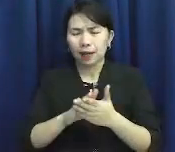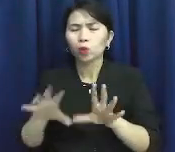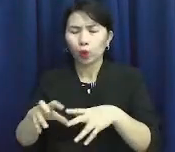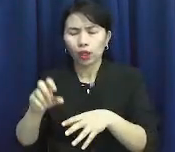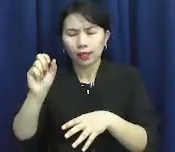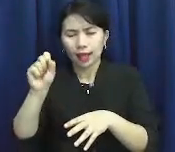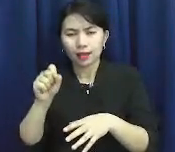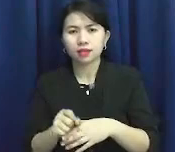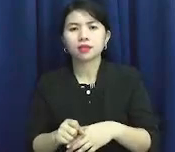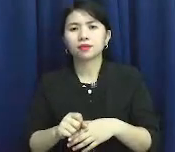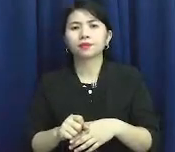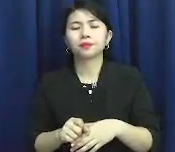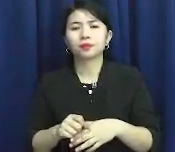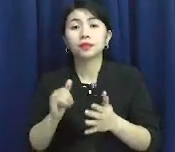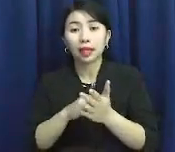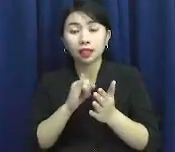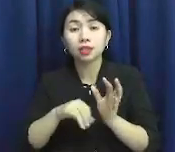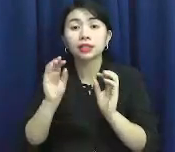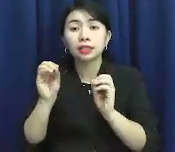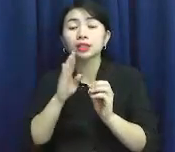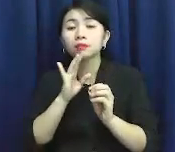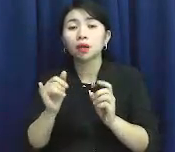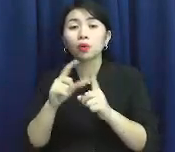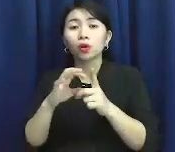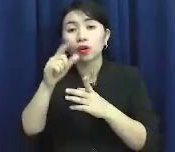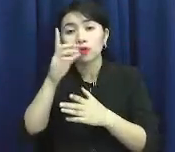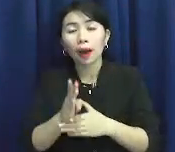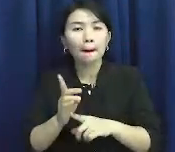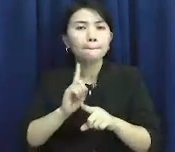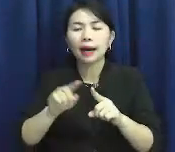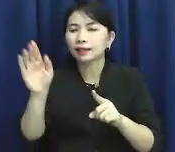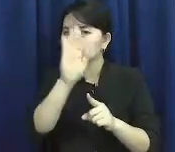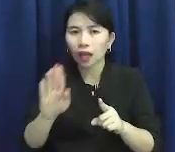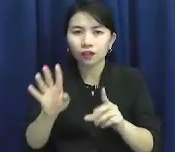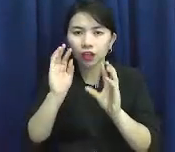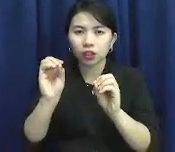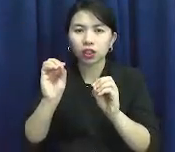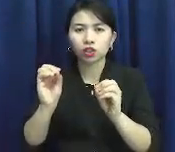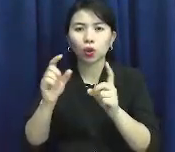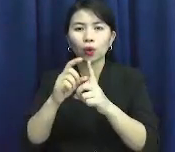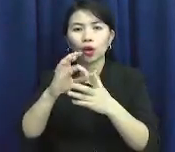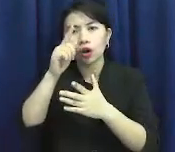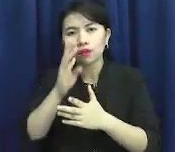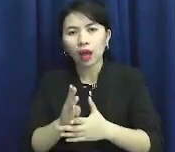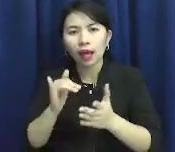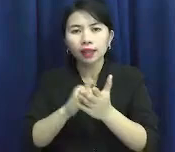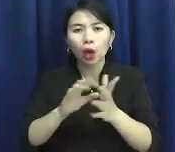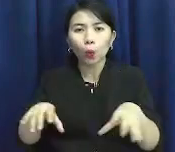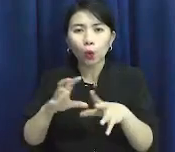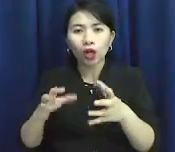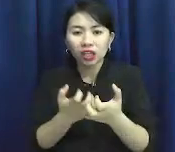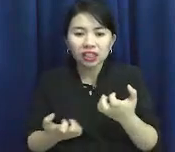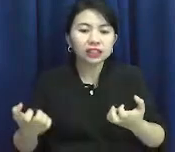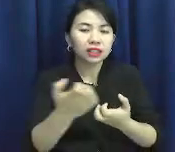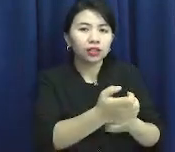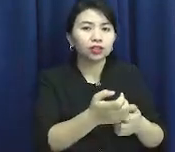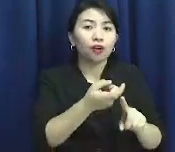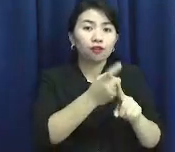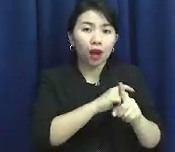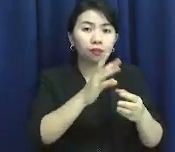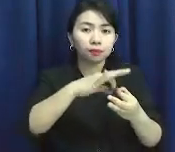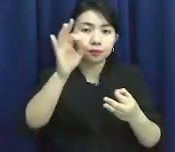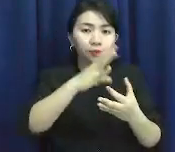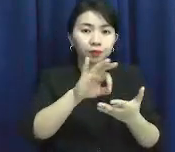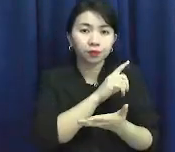masama magtrabaho. Tinuturo yan ang salita ng Diyos. Pero hindi tinuturo ng salita ng Diyos na yung trabaho mo, ipagpalit mo ang Spirit of the Lord. Yeah. Yan